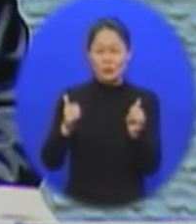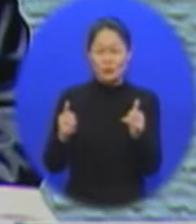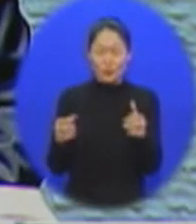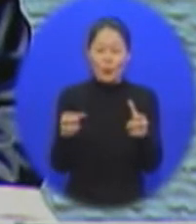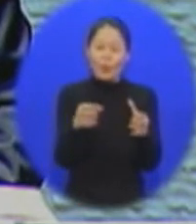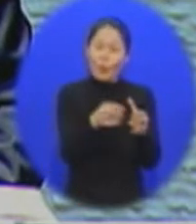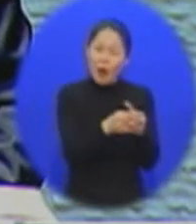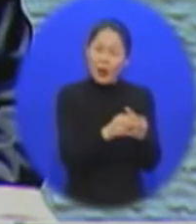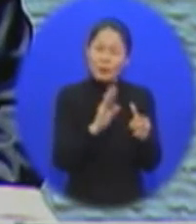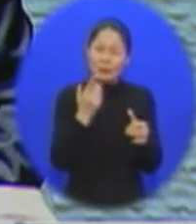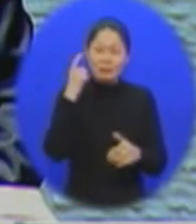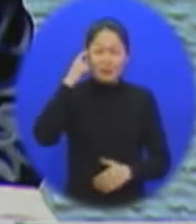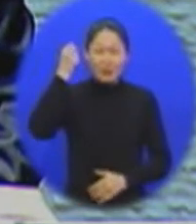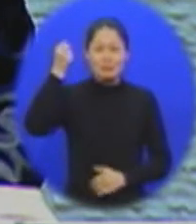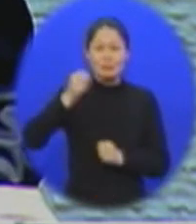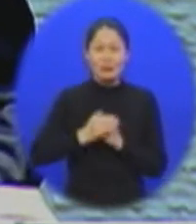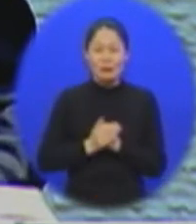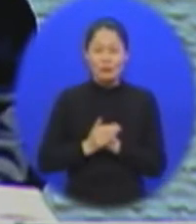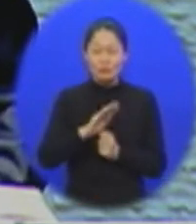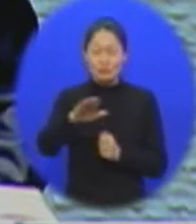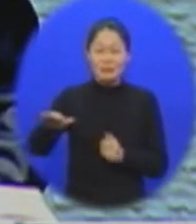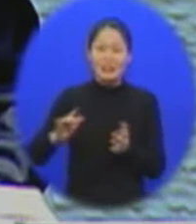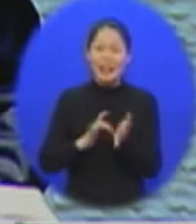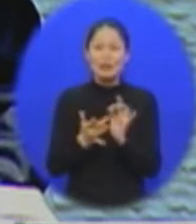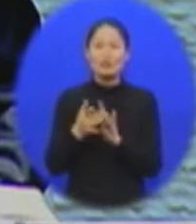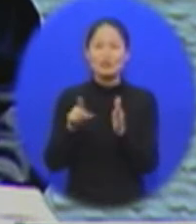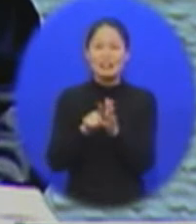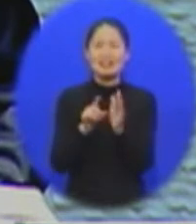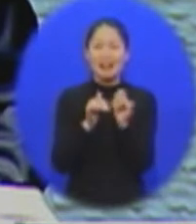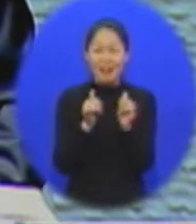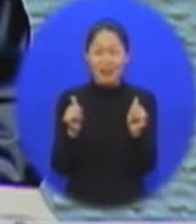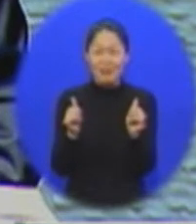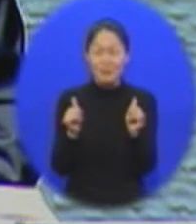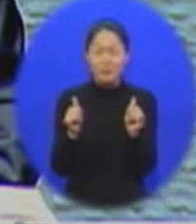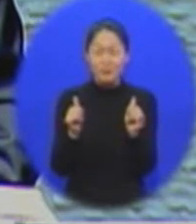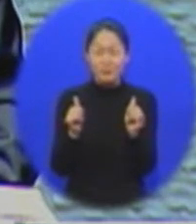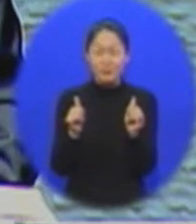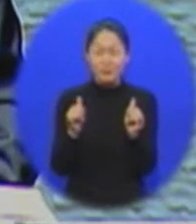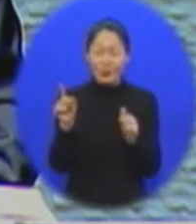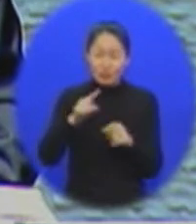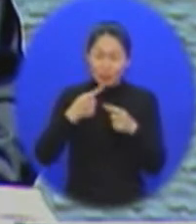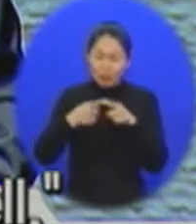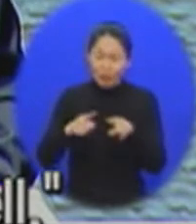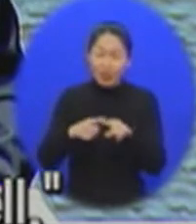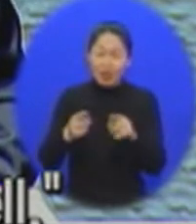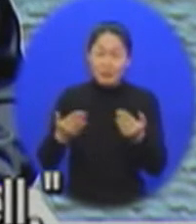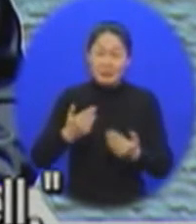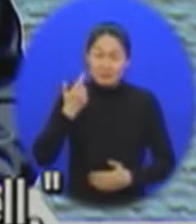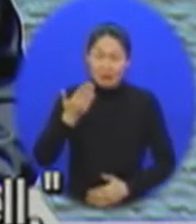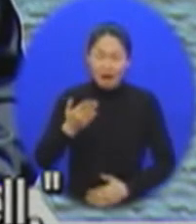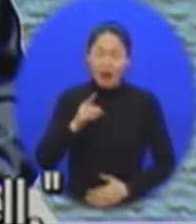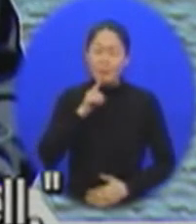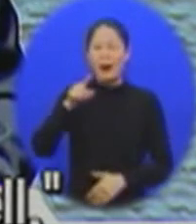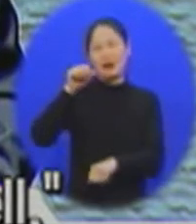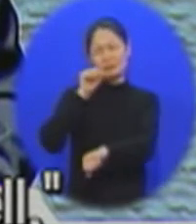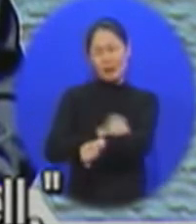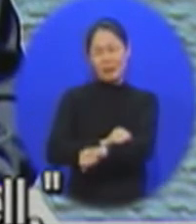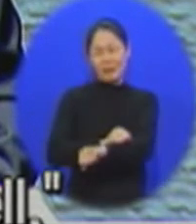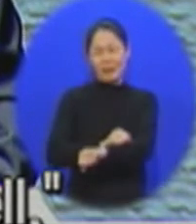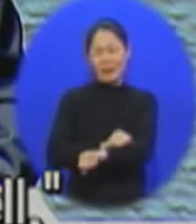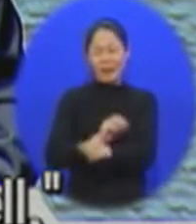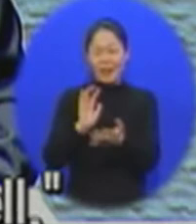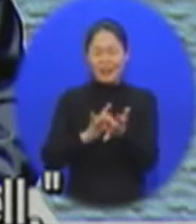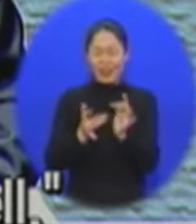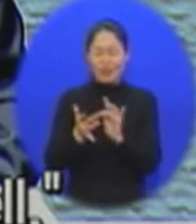고 생각했습니다 우리 예수 믿는 사람 어떤 평가 봤느냐 하면 말은 잘해 하도 예수쟁이